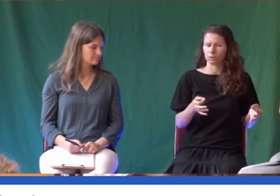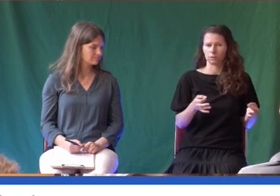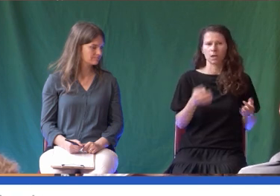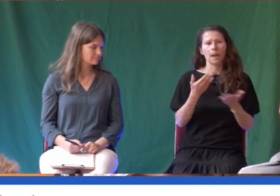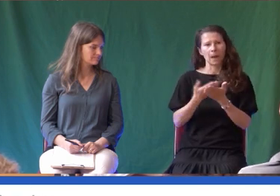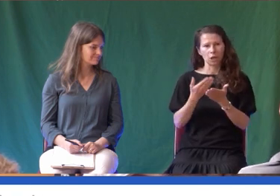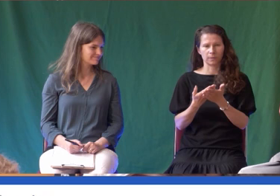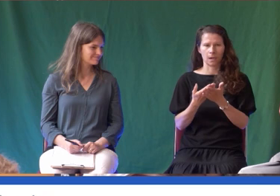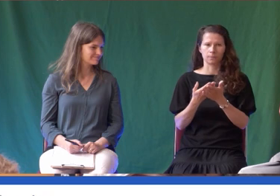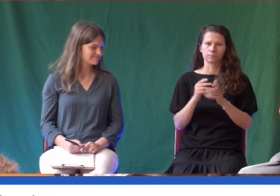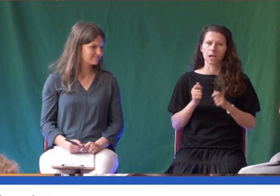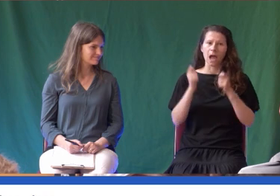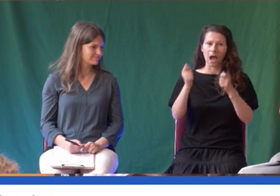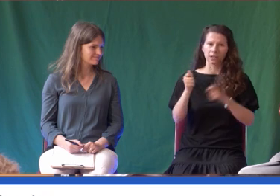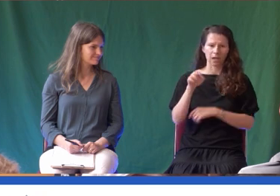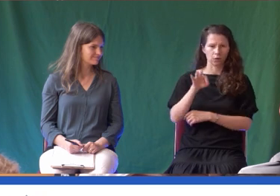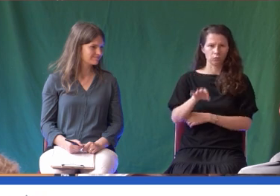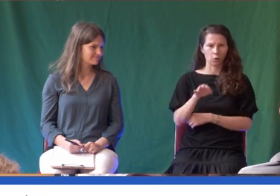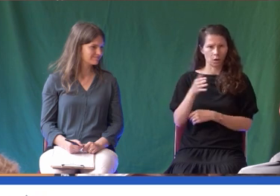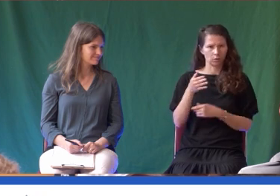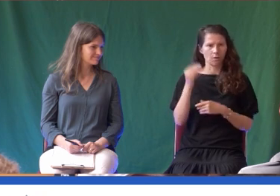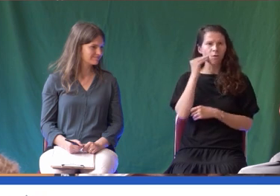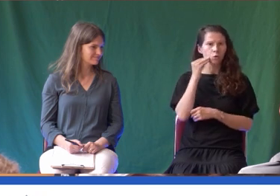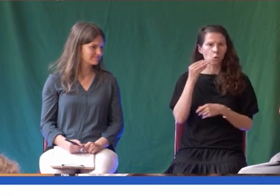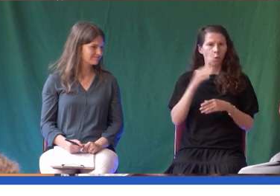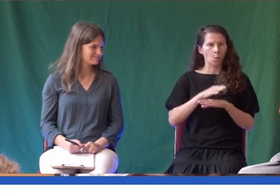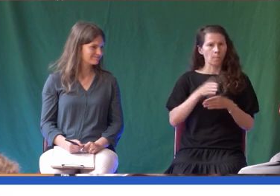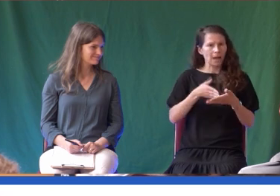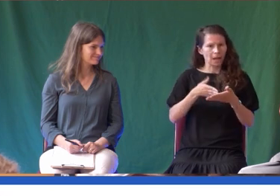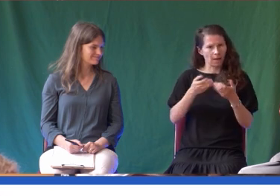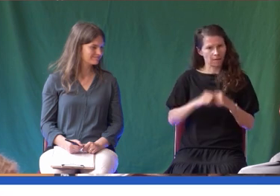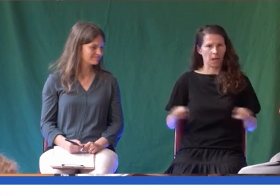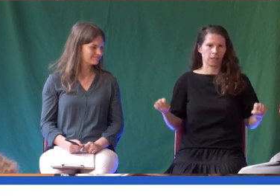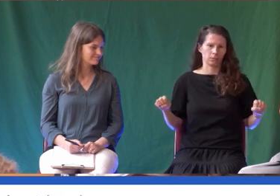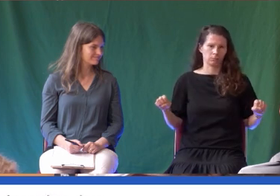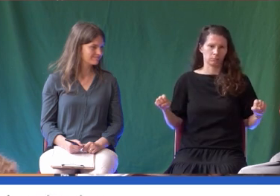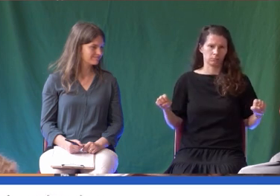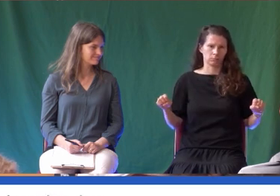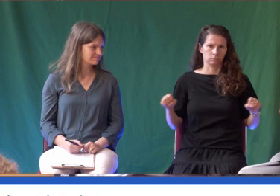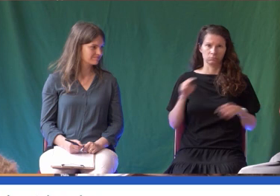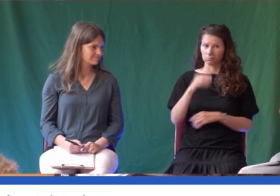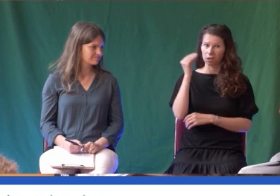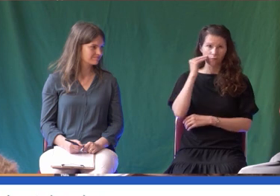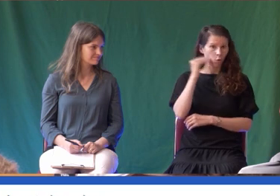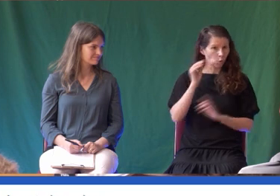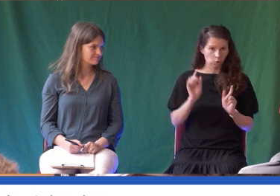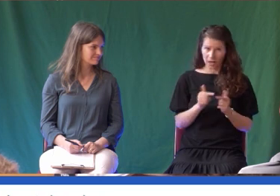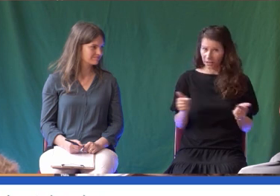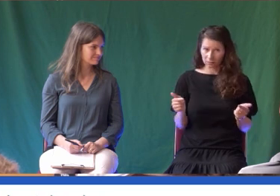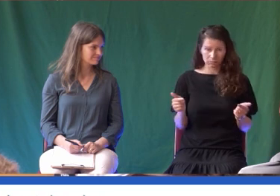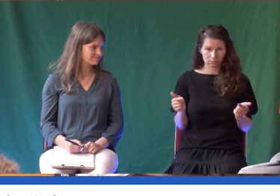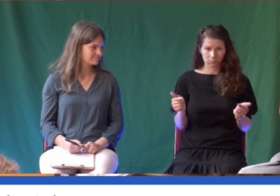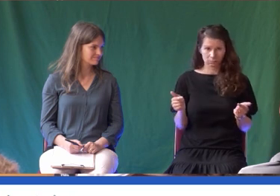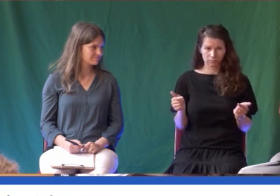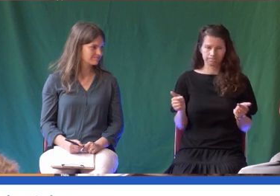an einen Antrag auf eine barrierefreie Wohnung wenn diese Wohnung nicht da ist dann kann